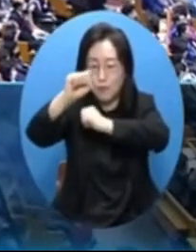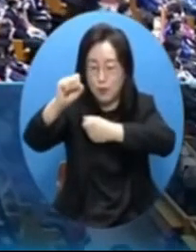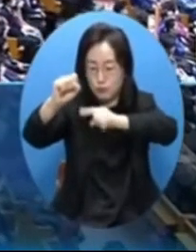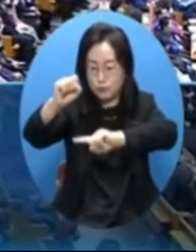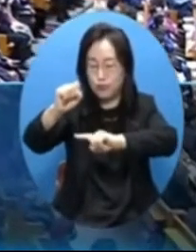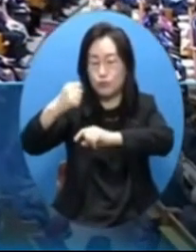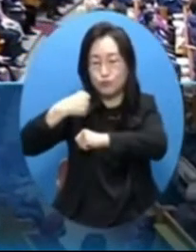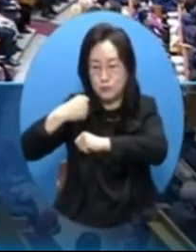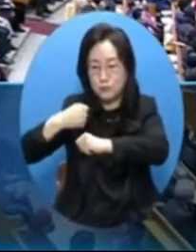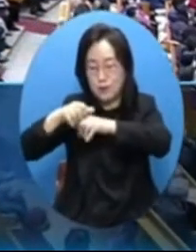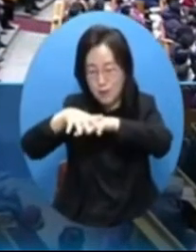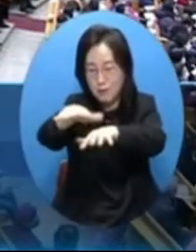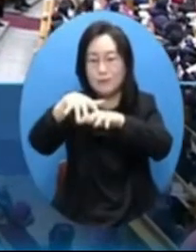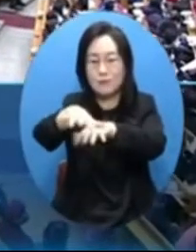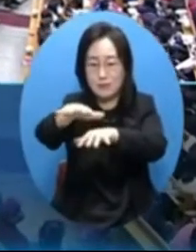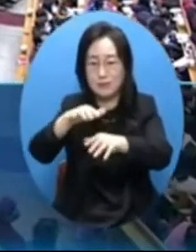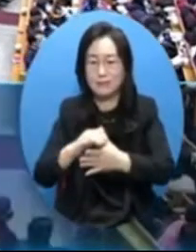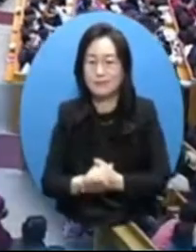행진하더라